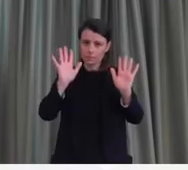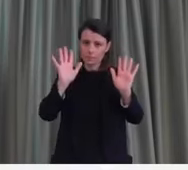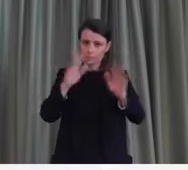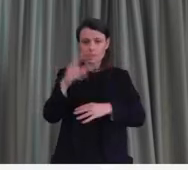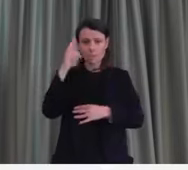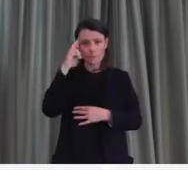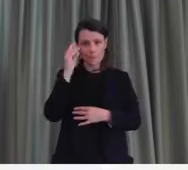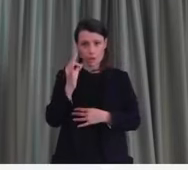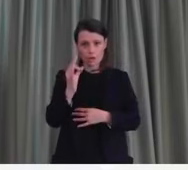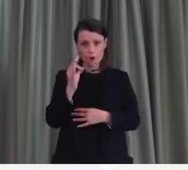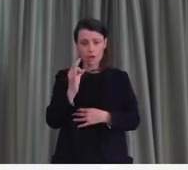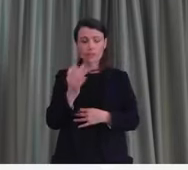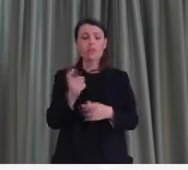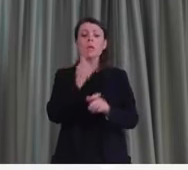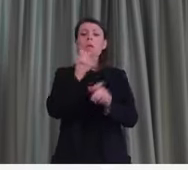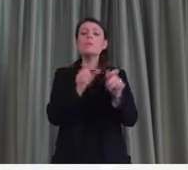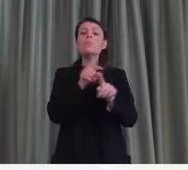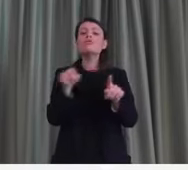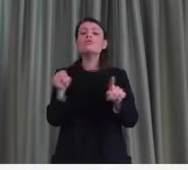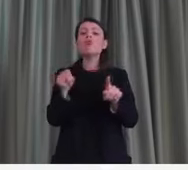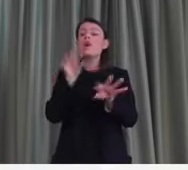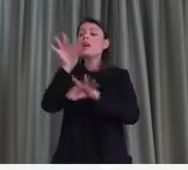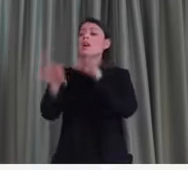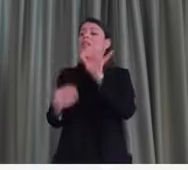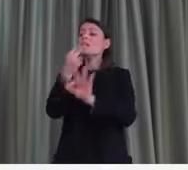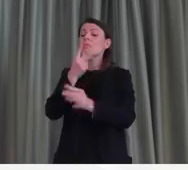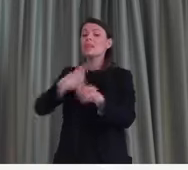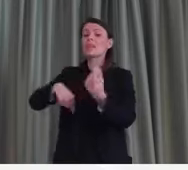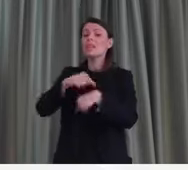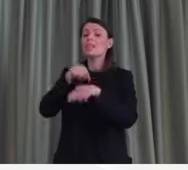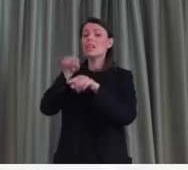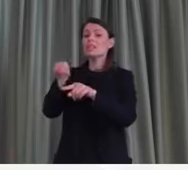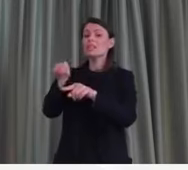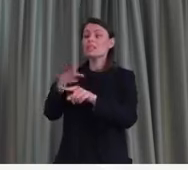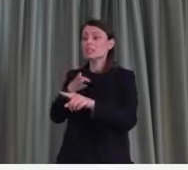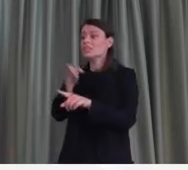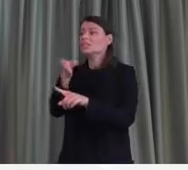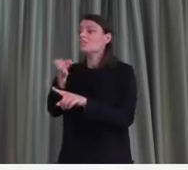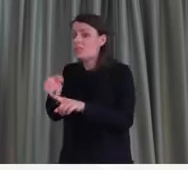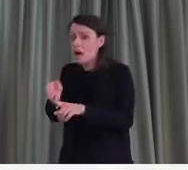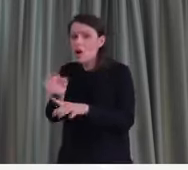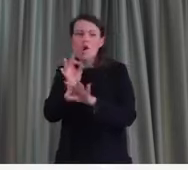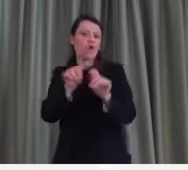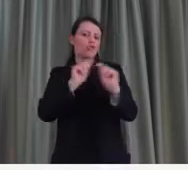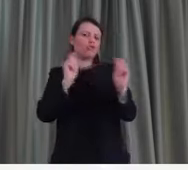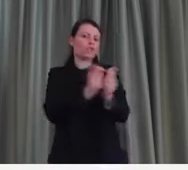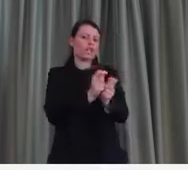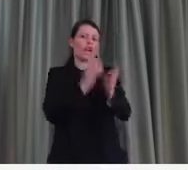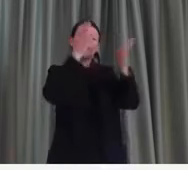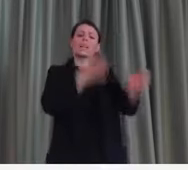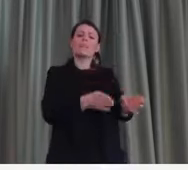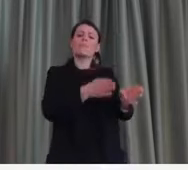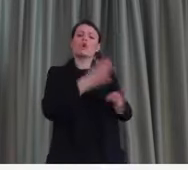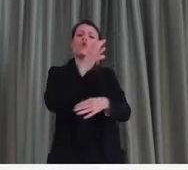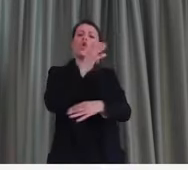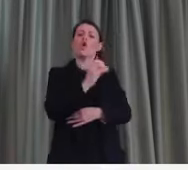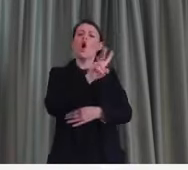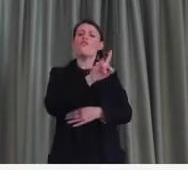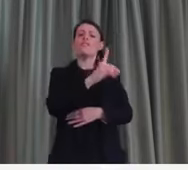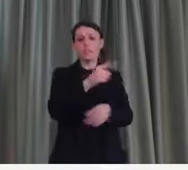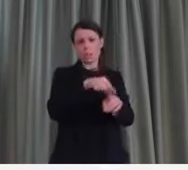soprattutto in terapia intensiva comunque io le parti covip deve essere vestito da capo a fondo